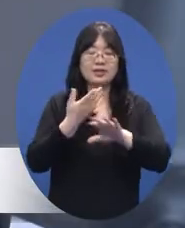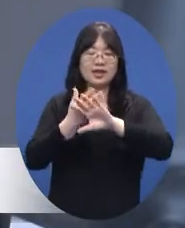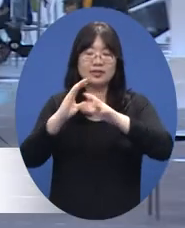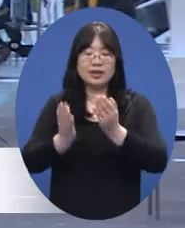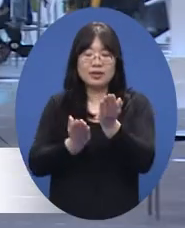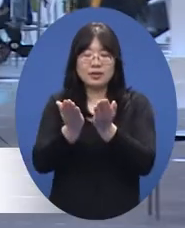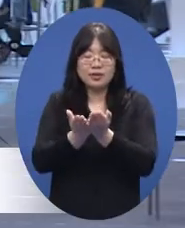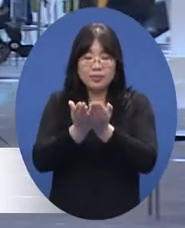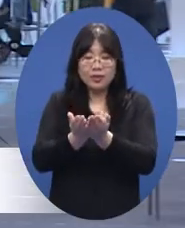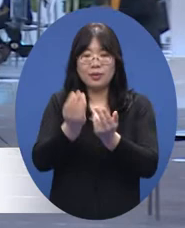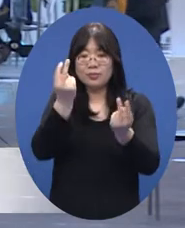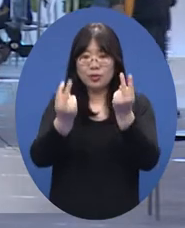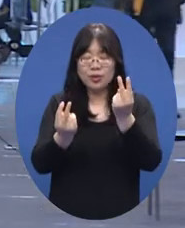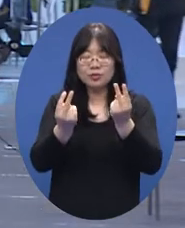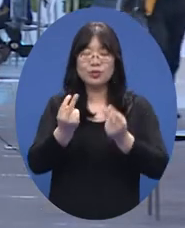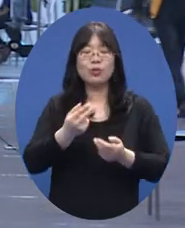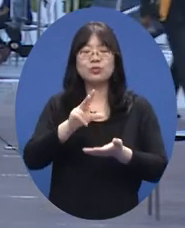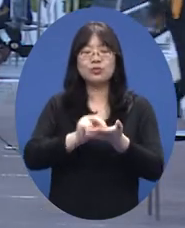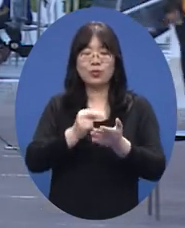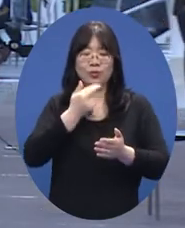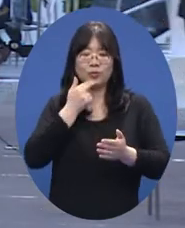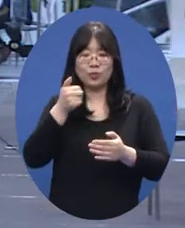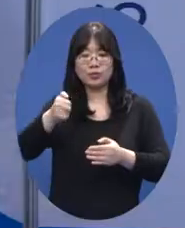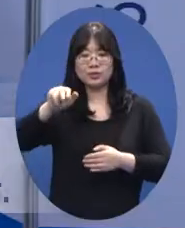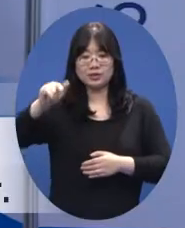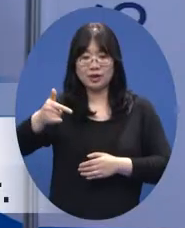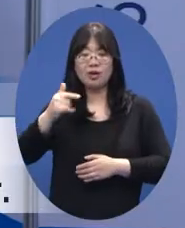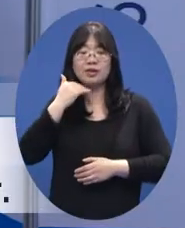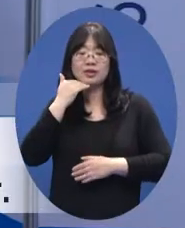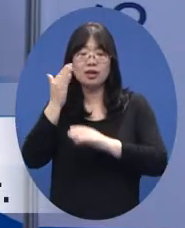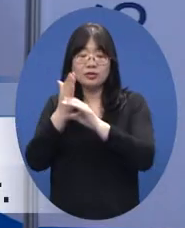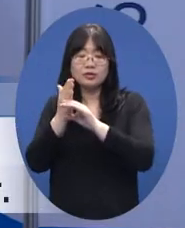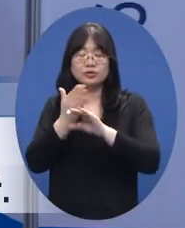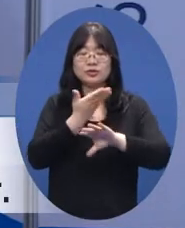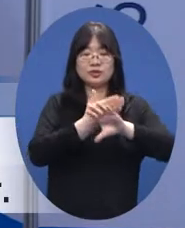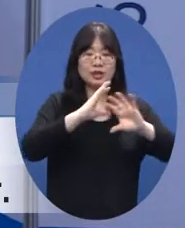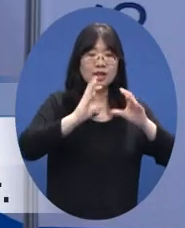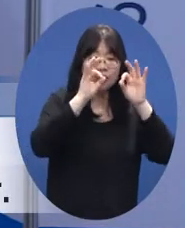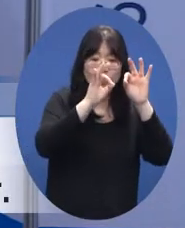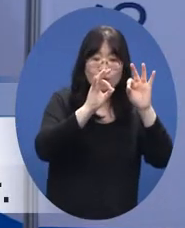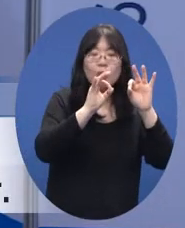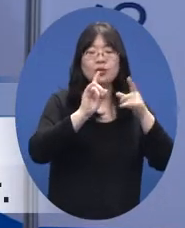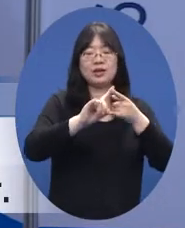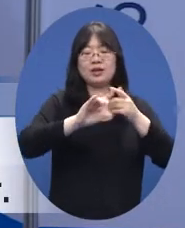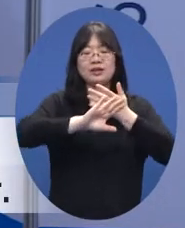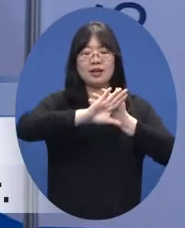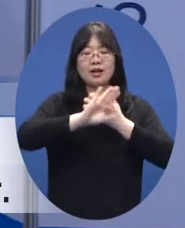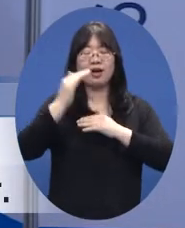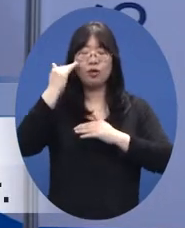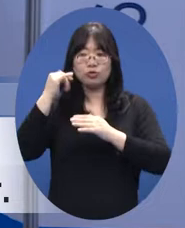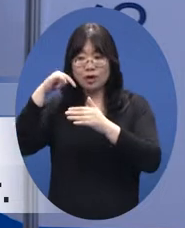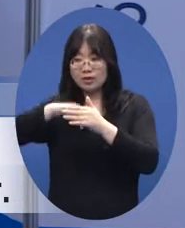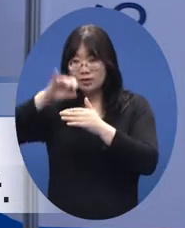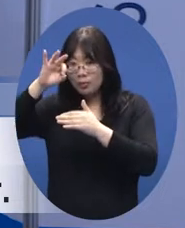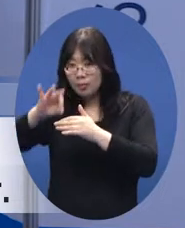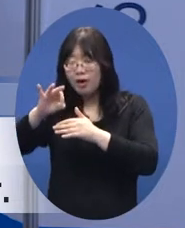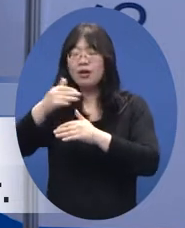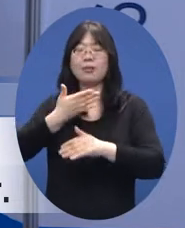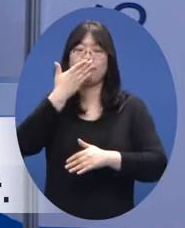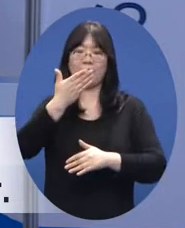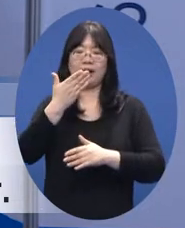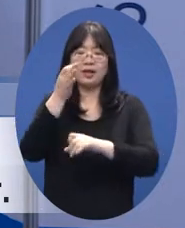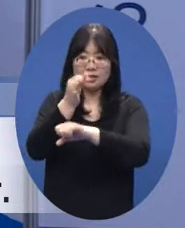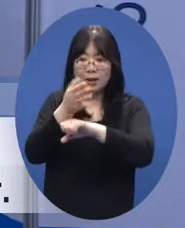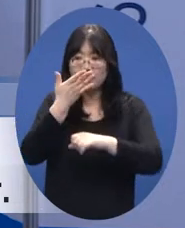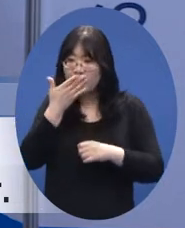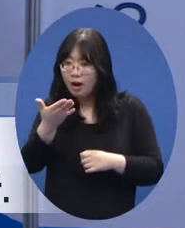없는 50여 척의 국산 보트가 기다리고 있습니다. 외국 같은 데 나가서 보는 게 아니고 국내에서도 이렇게 관람할 수 있고 구매할 수